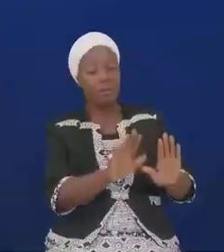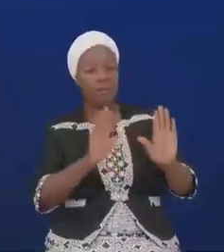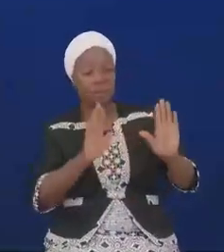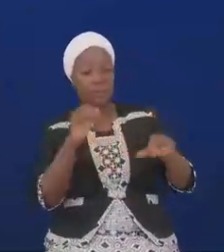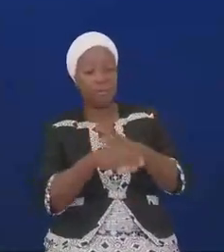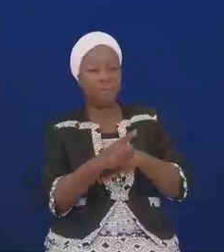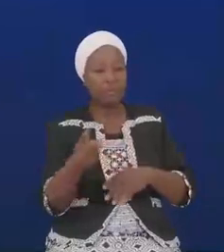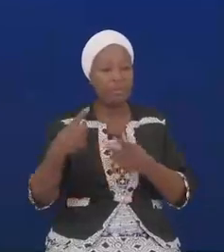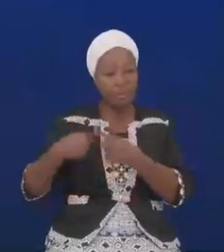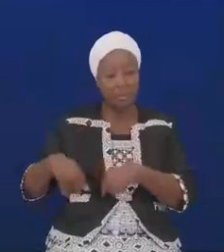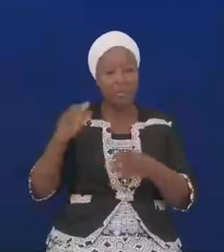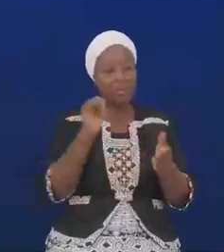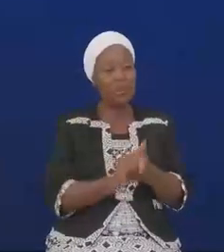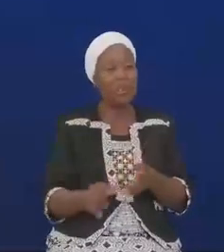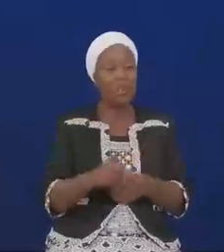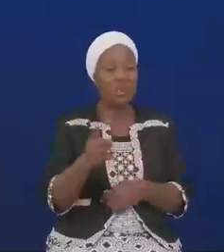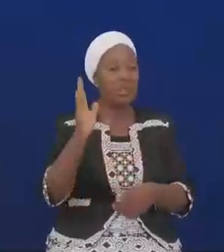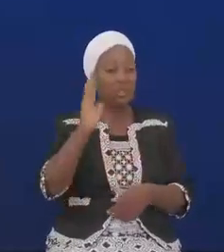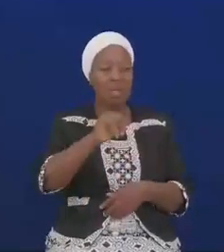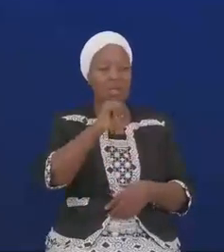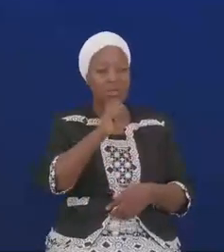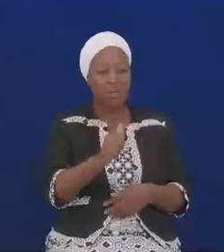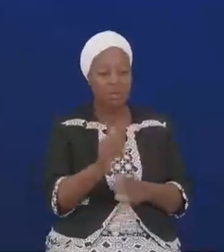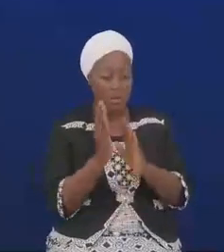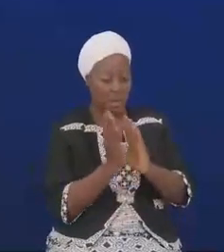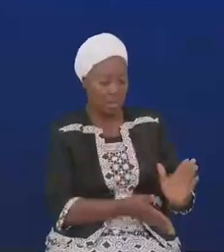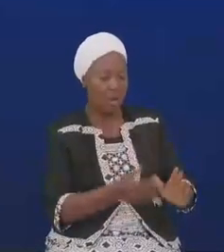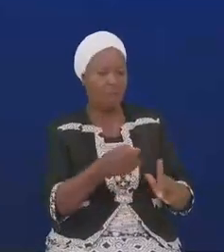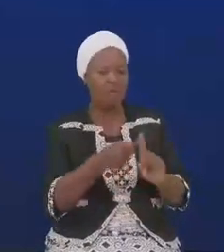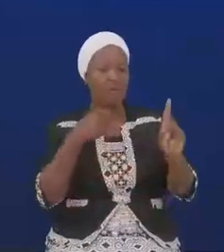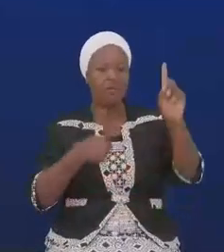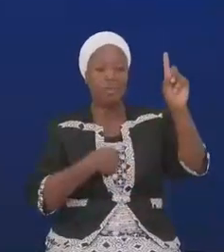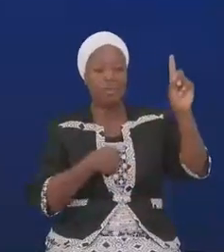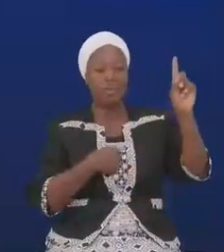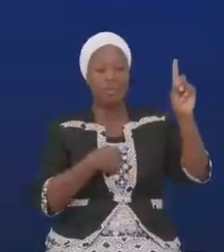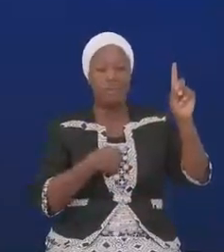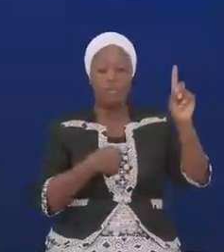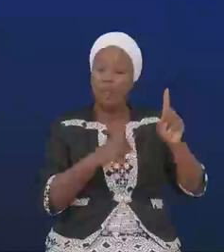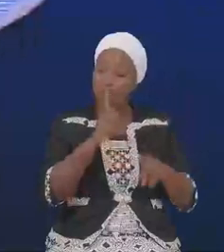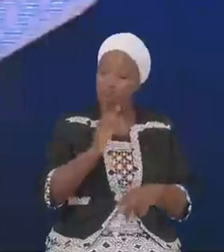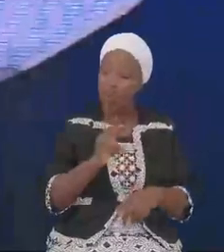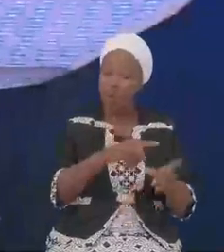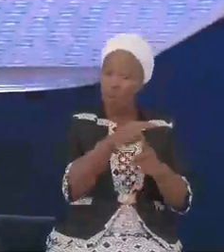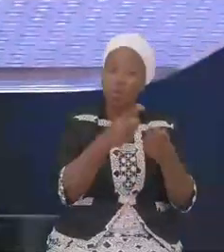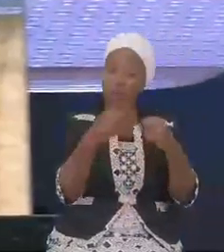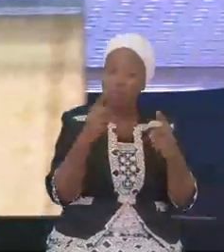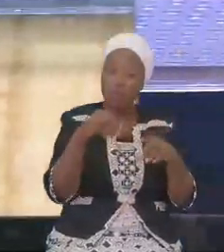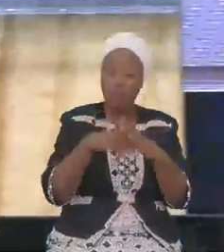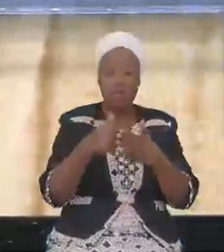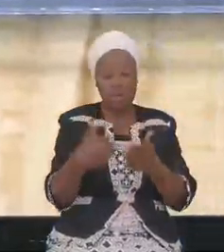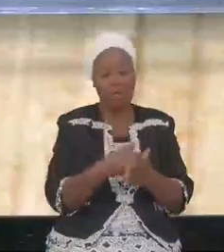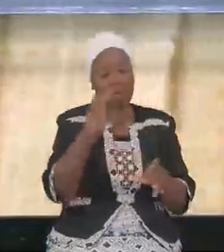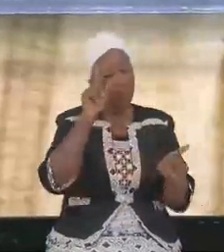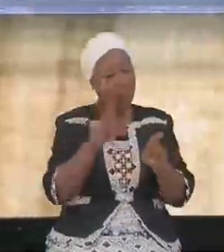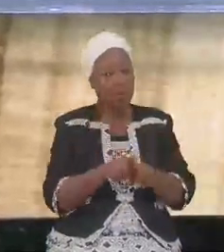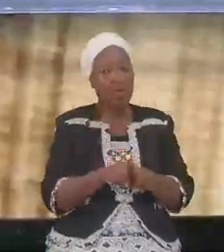cœur afin qu'ils ne s'éloignent pas de moi. En fait, quand vous venez à la nouvelle alliance